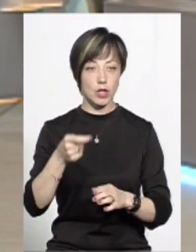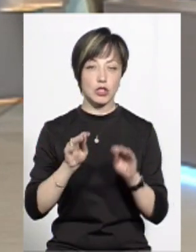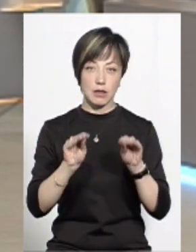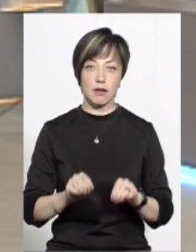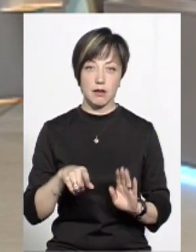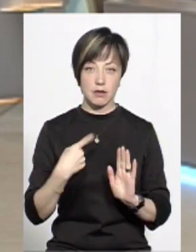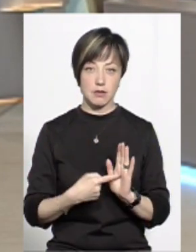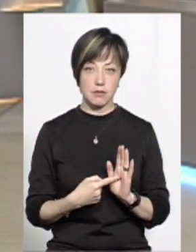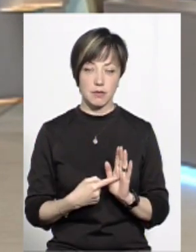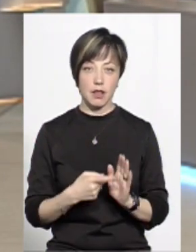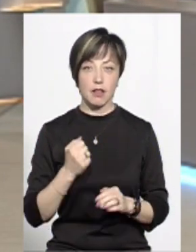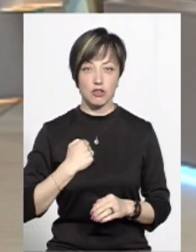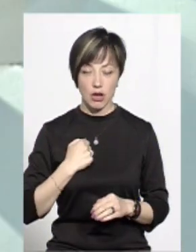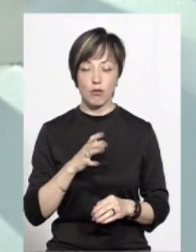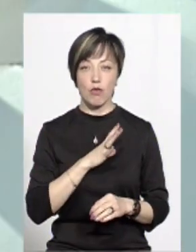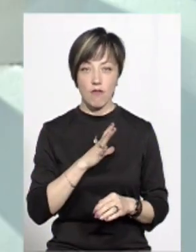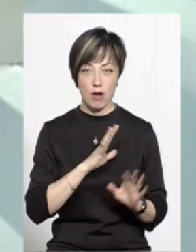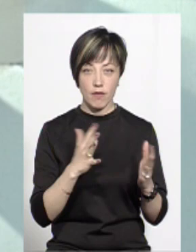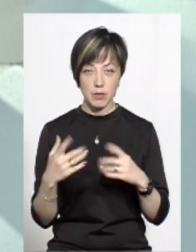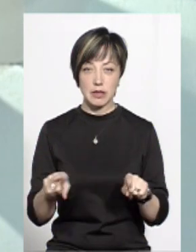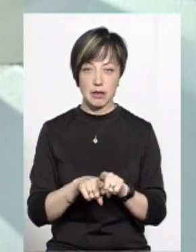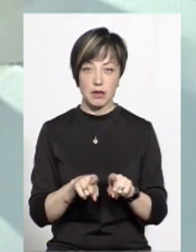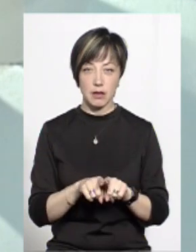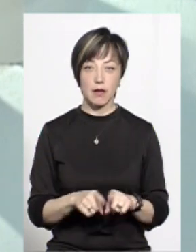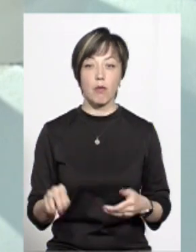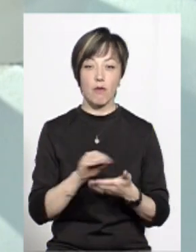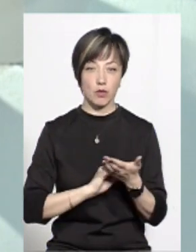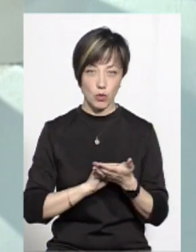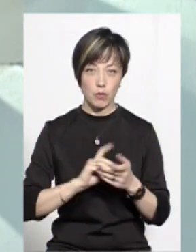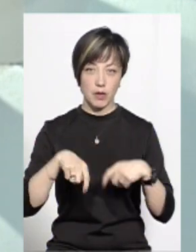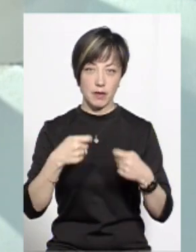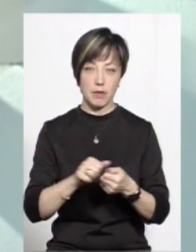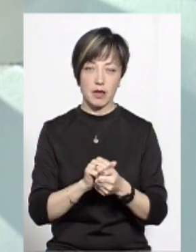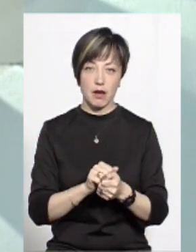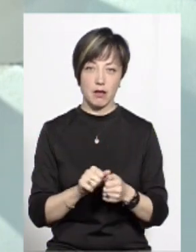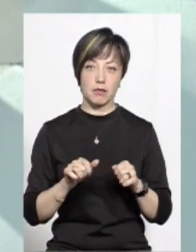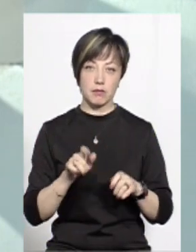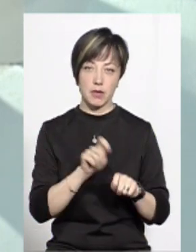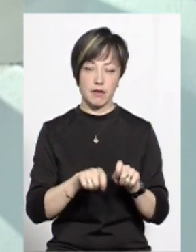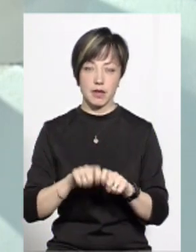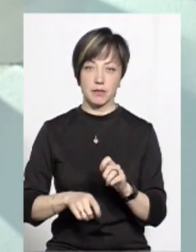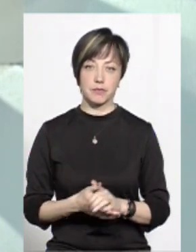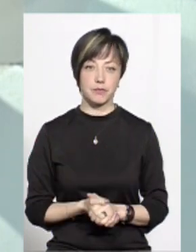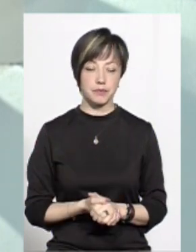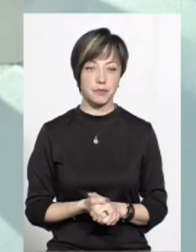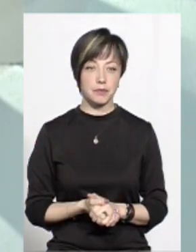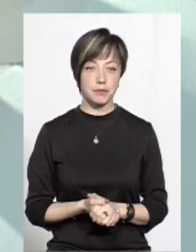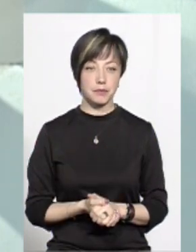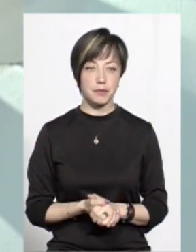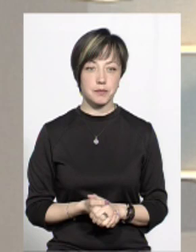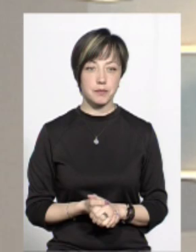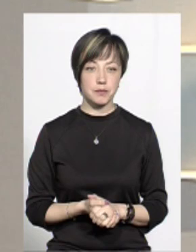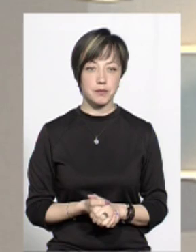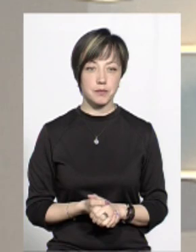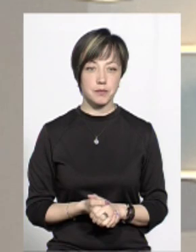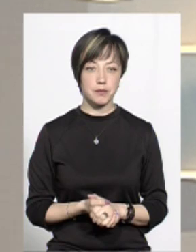декларації? На жаль, трапляються, і відповідно повторно ми передаємо матеріали для проведення перевірки.